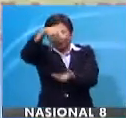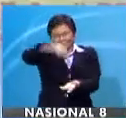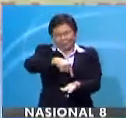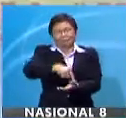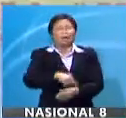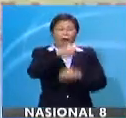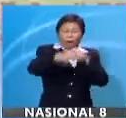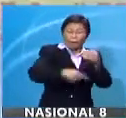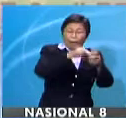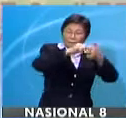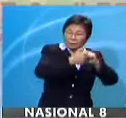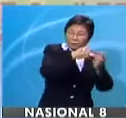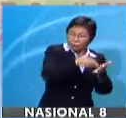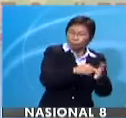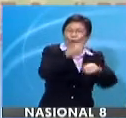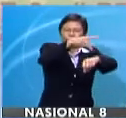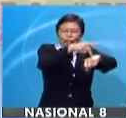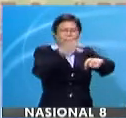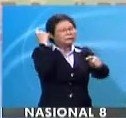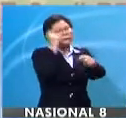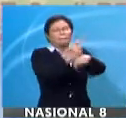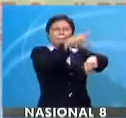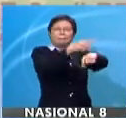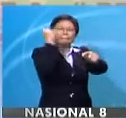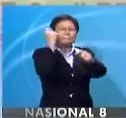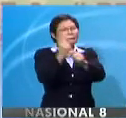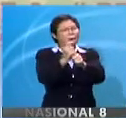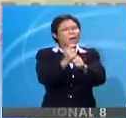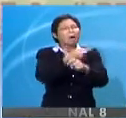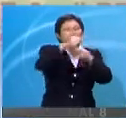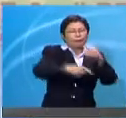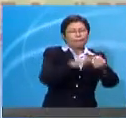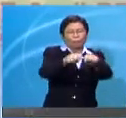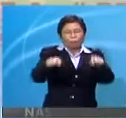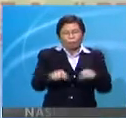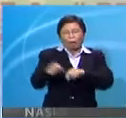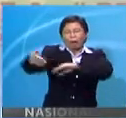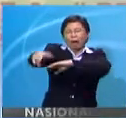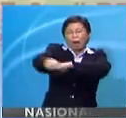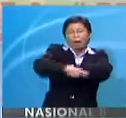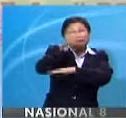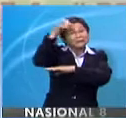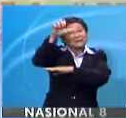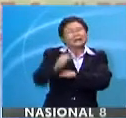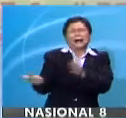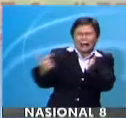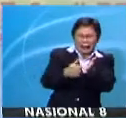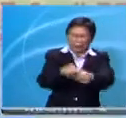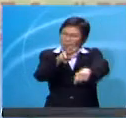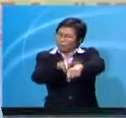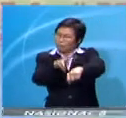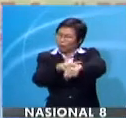Dan menyentuh isu itu juga, Filipina kekal dengan pendirian berkaitan status wilayah Laut China Selatan, mengulangi